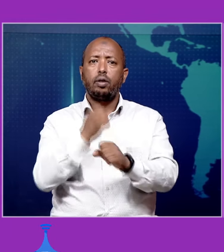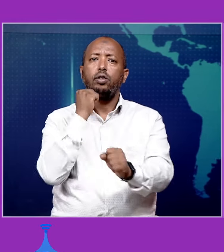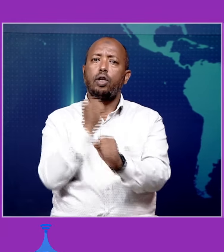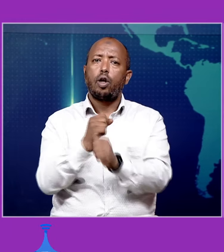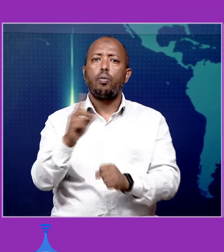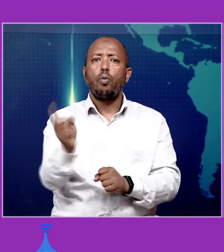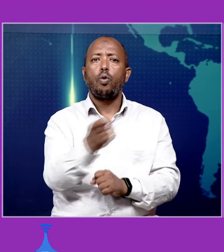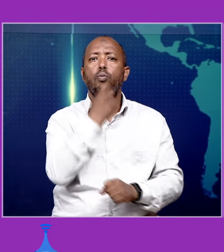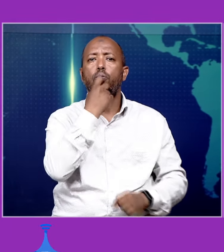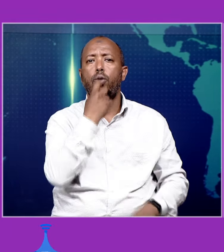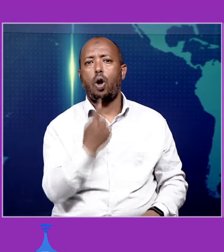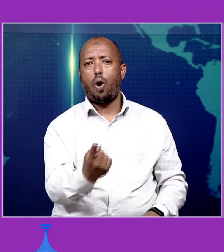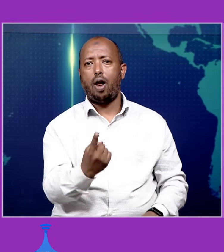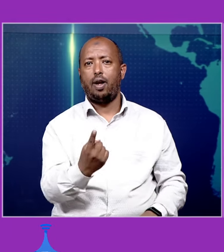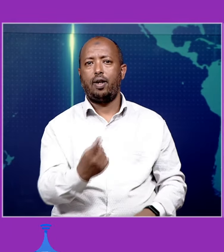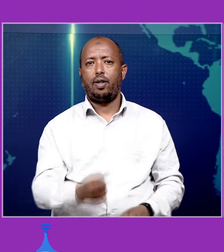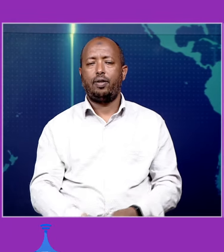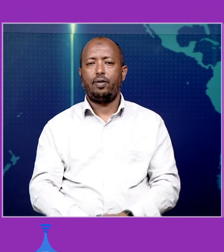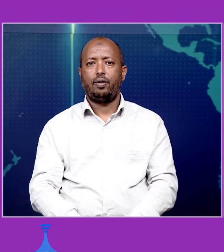تسرانوم بلوال